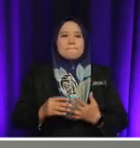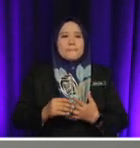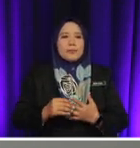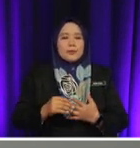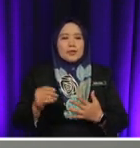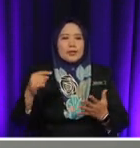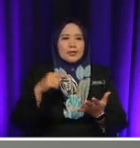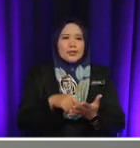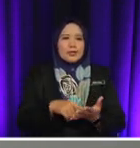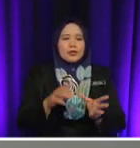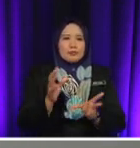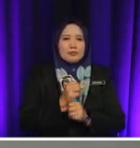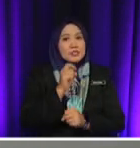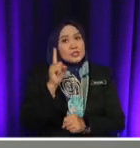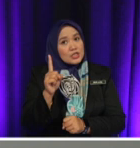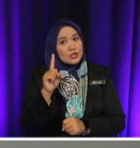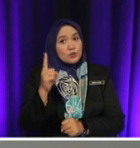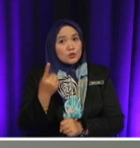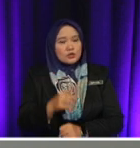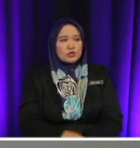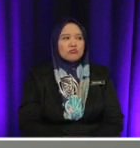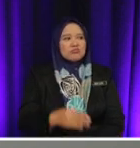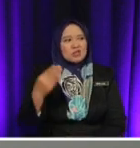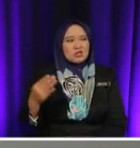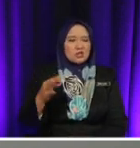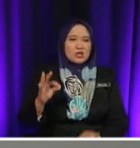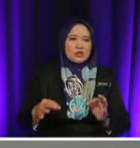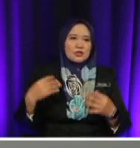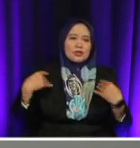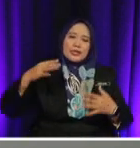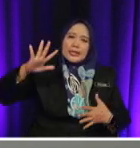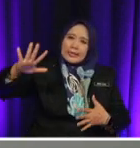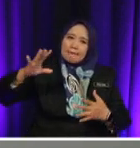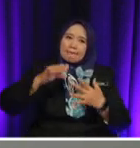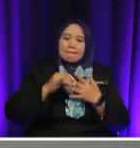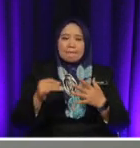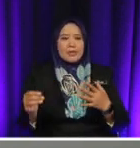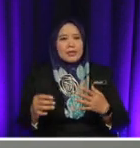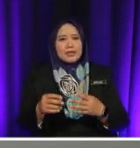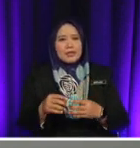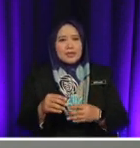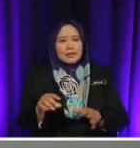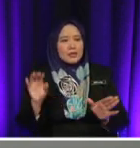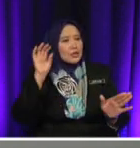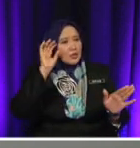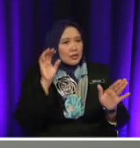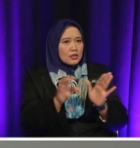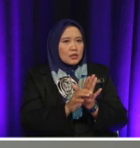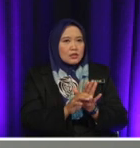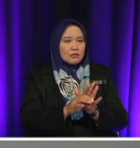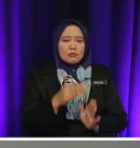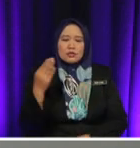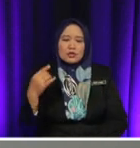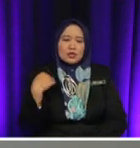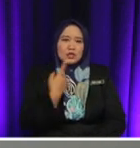ingin dapatkan hanya satu kalau biasanya ada lima pilihan gambar biasanya pilihan yang kita hendak yang kita kehendaki adalah